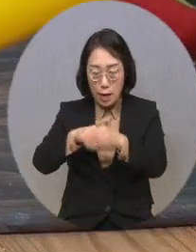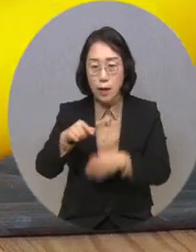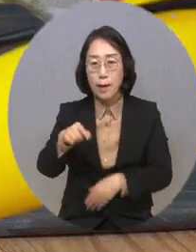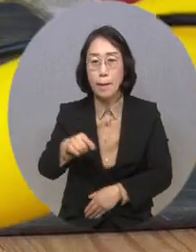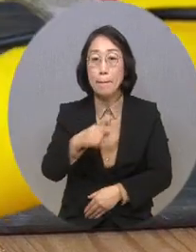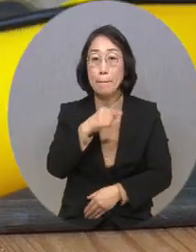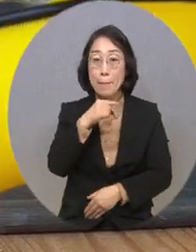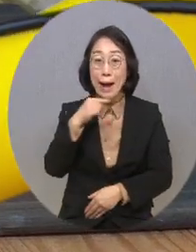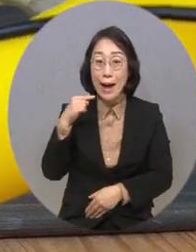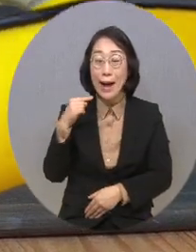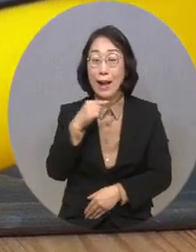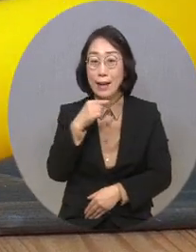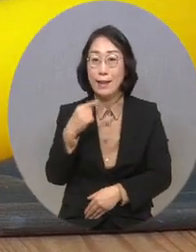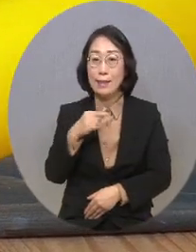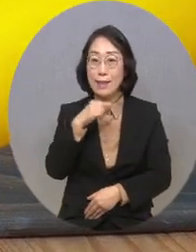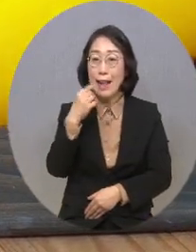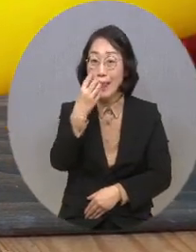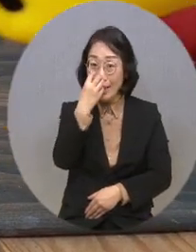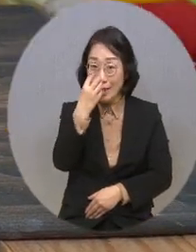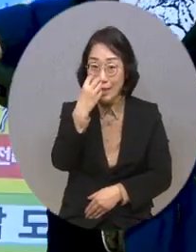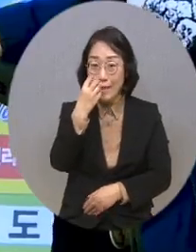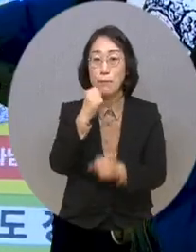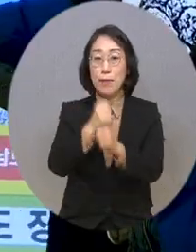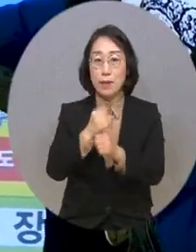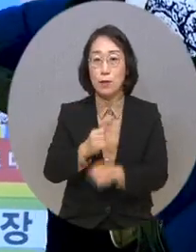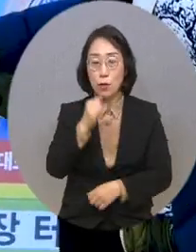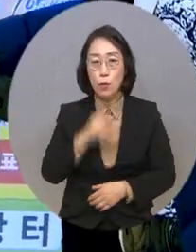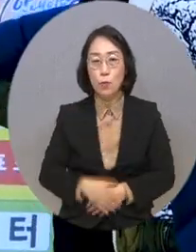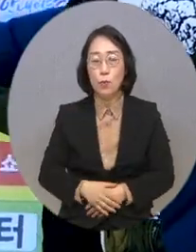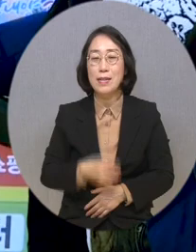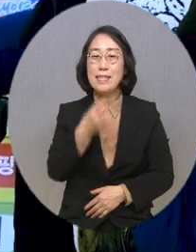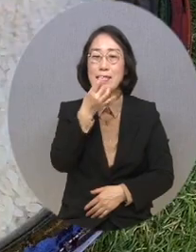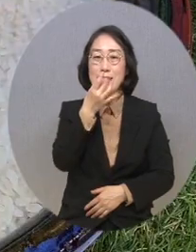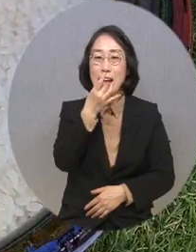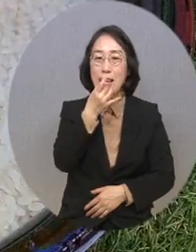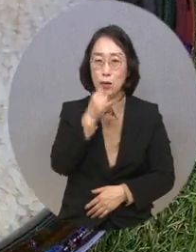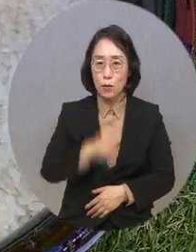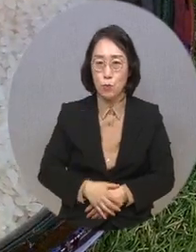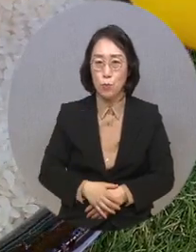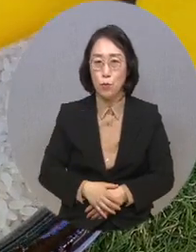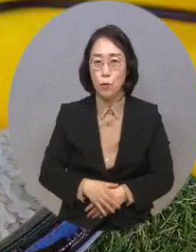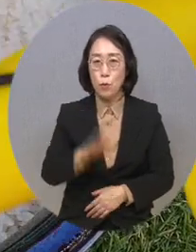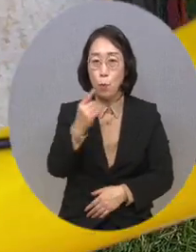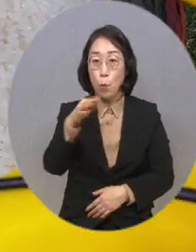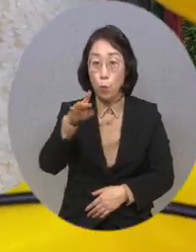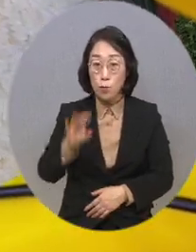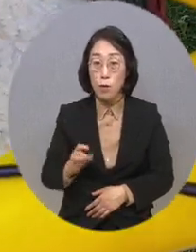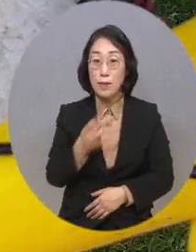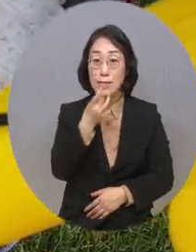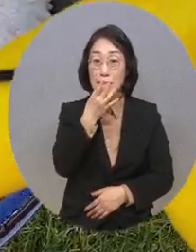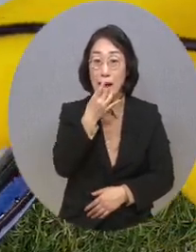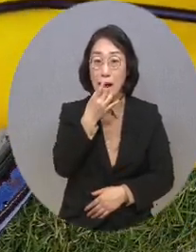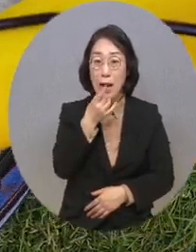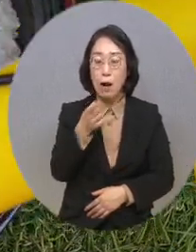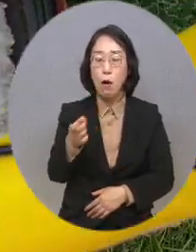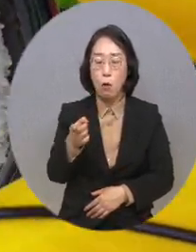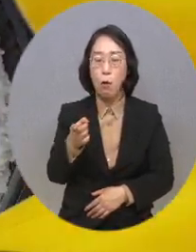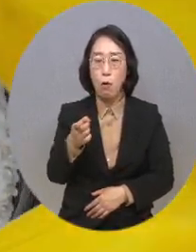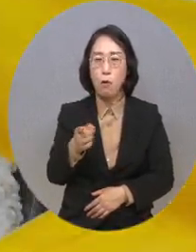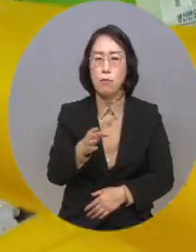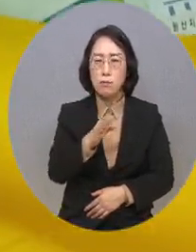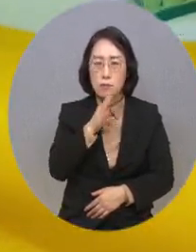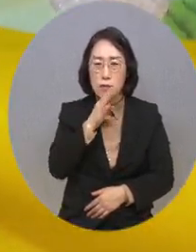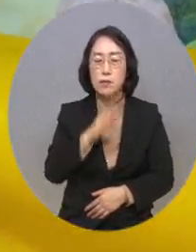빨갛구나, 딸기! 딸기로 만든 제품도 있고요. 쌀 있네, 쌀. 이 보성, 이 쌀을 또 빼놓으면 또 안